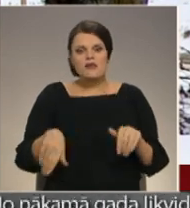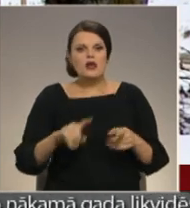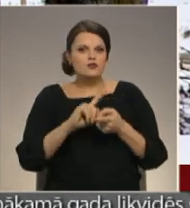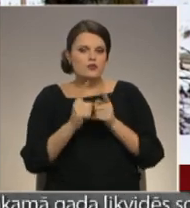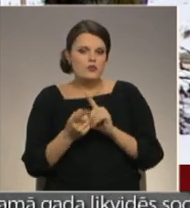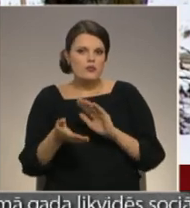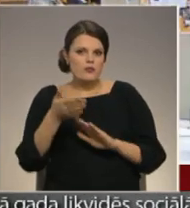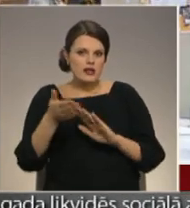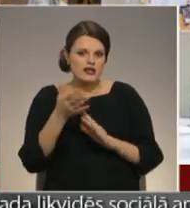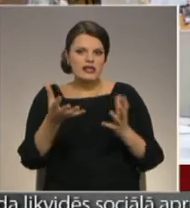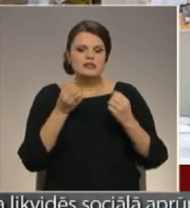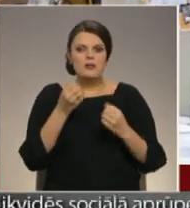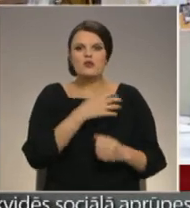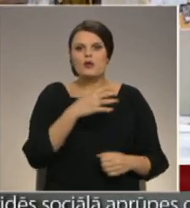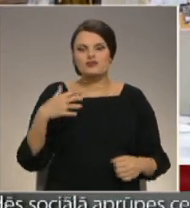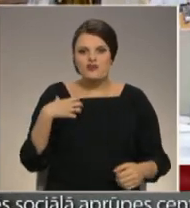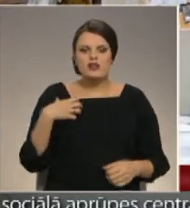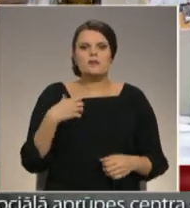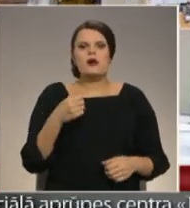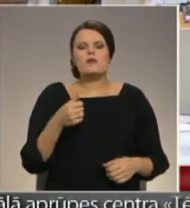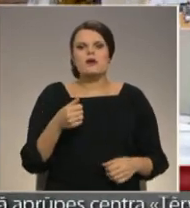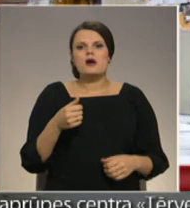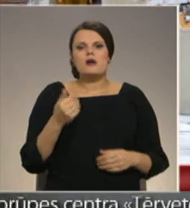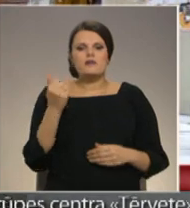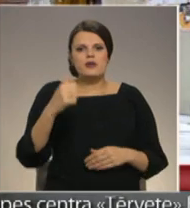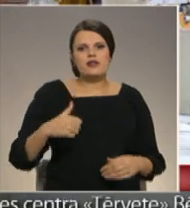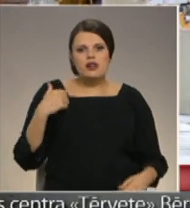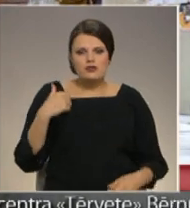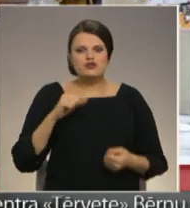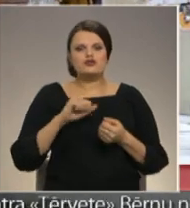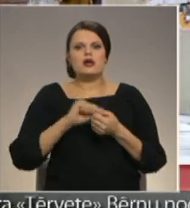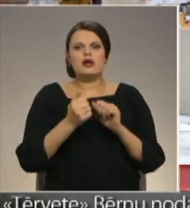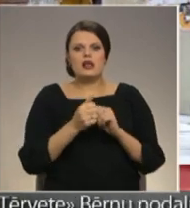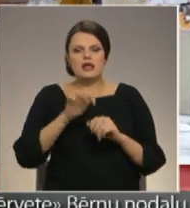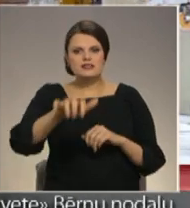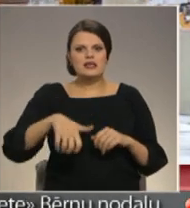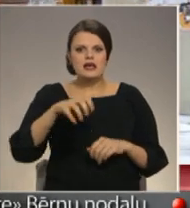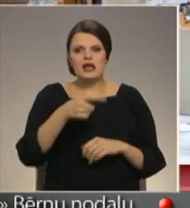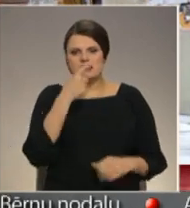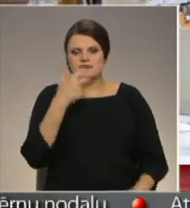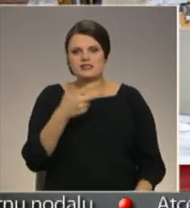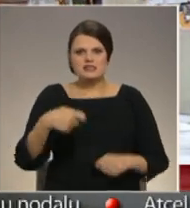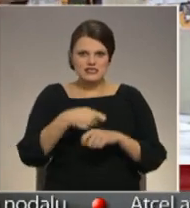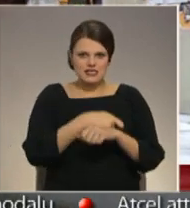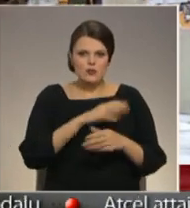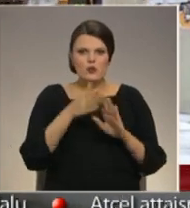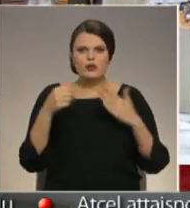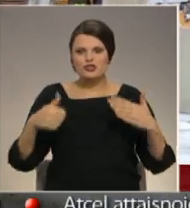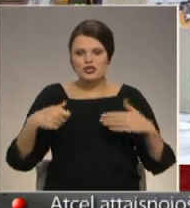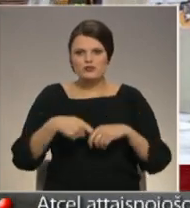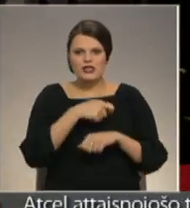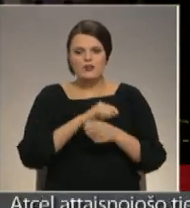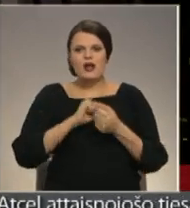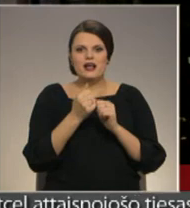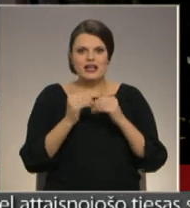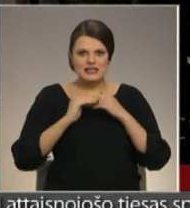mainīties, apgūstot pašvaldībai piedrošo grants karjeru. Ogres ielu kopgrums ir 123 km, no tām 60 ir ar